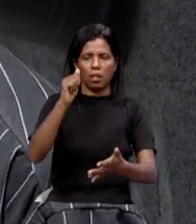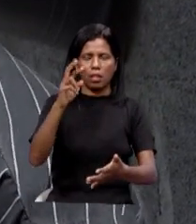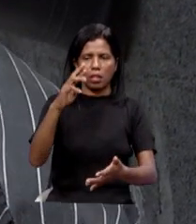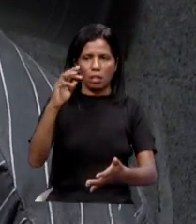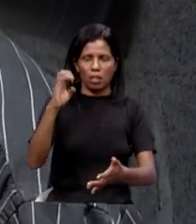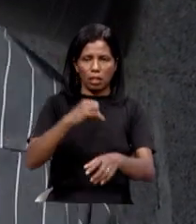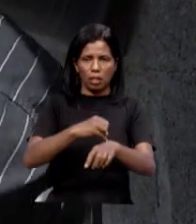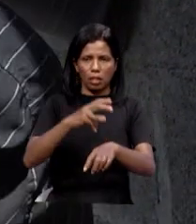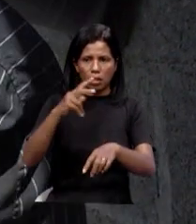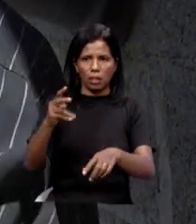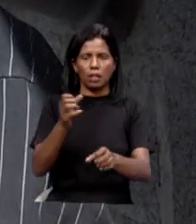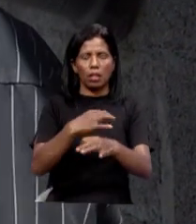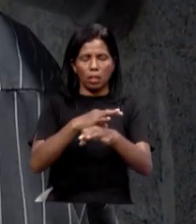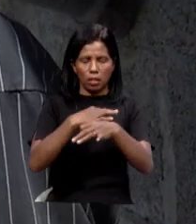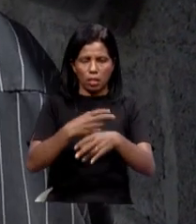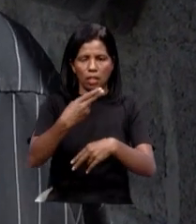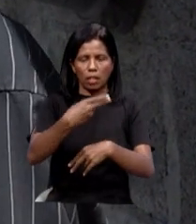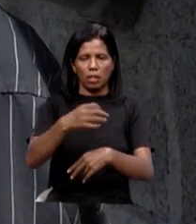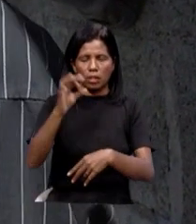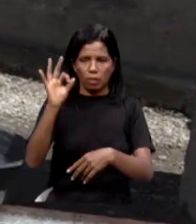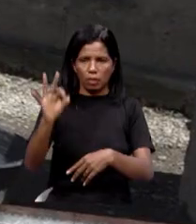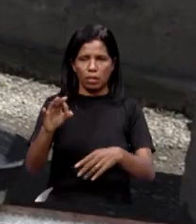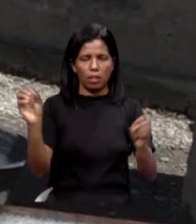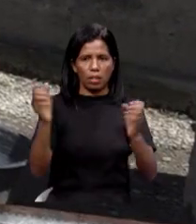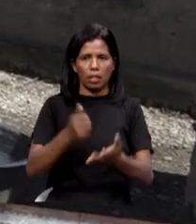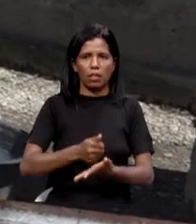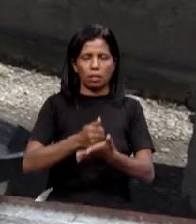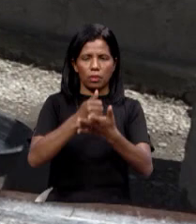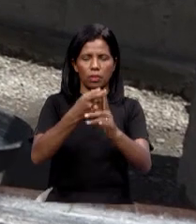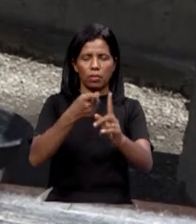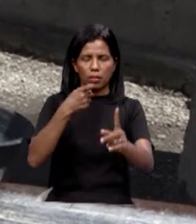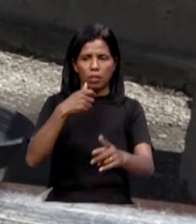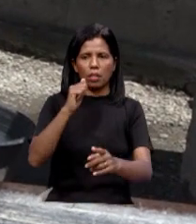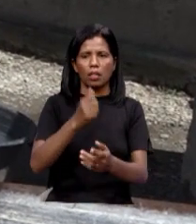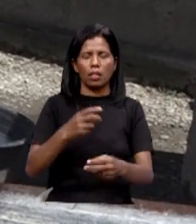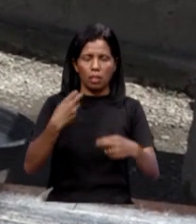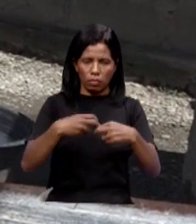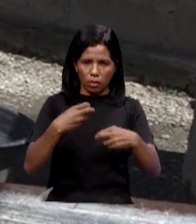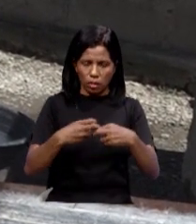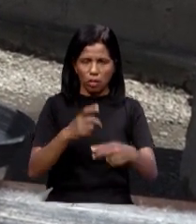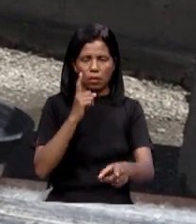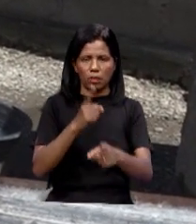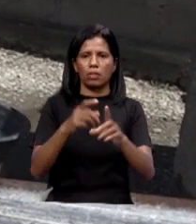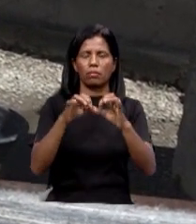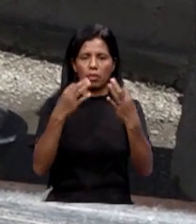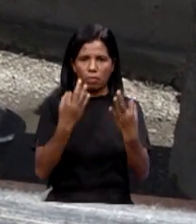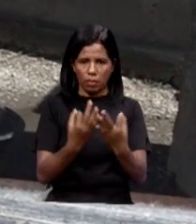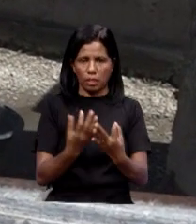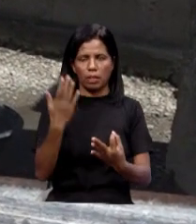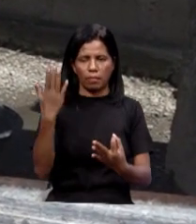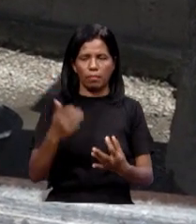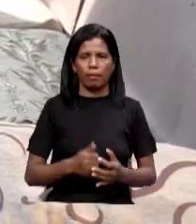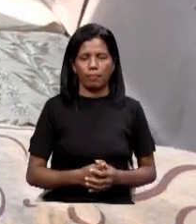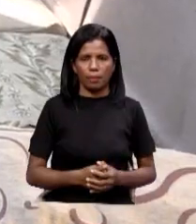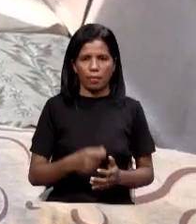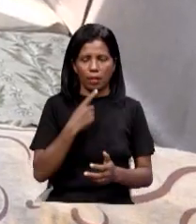nebe hadia casa de banho sela iha azudu husi care internasional difícil tebes ba familia ne casal ne